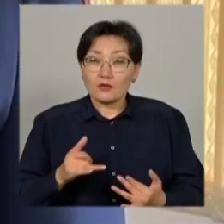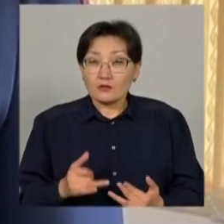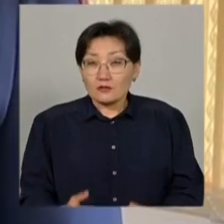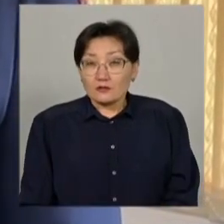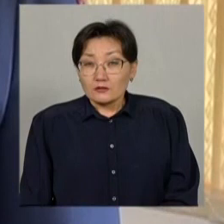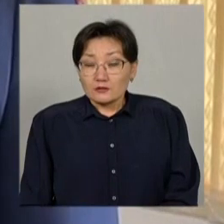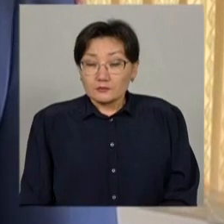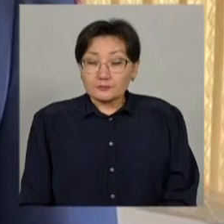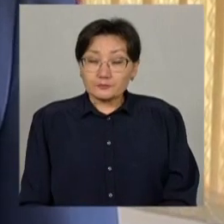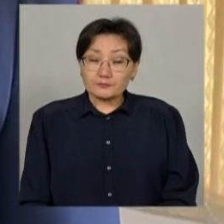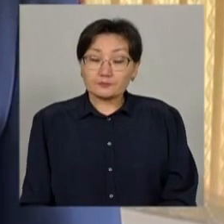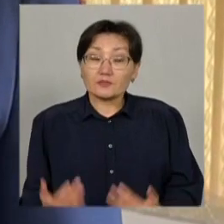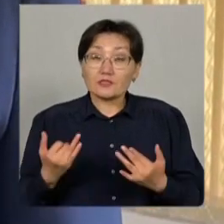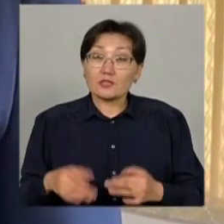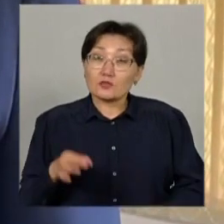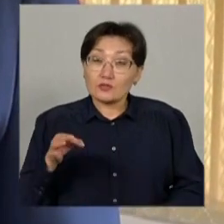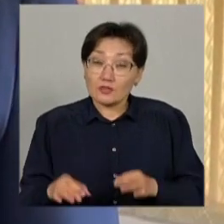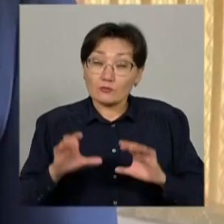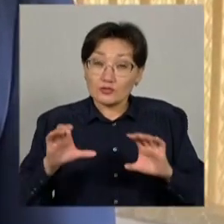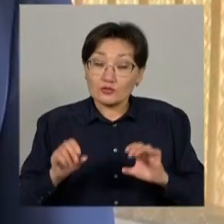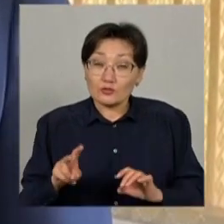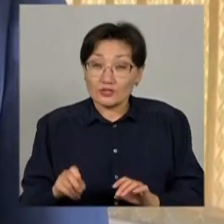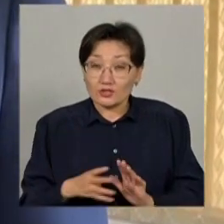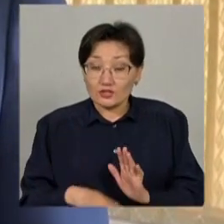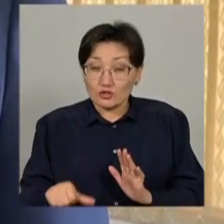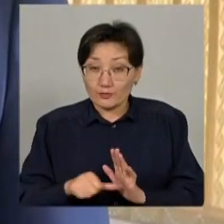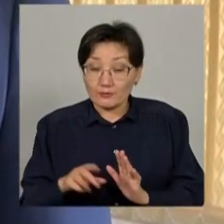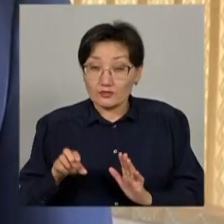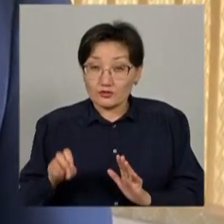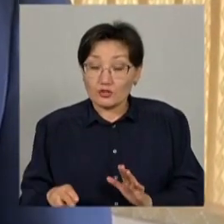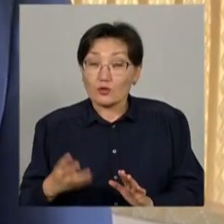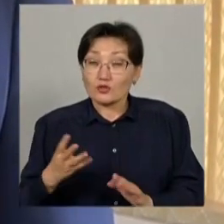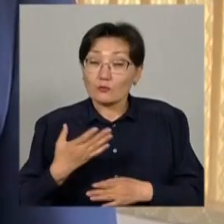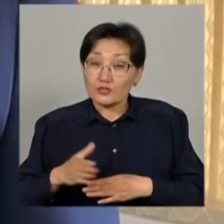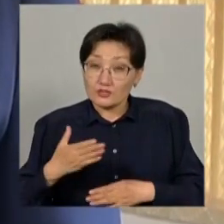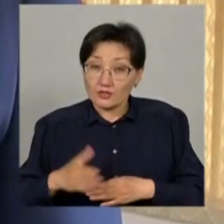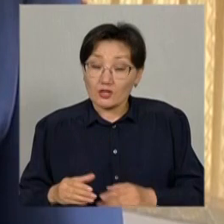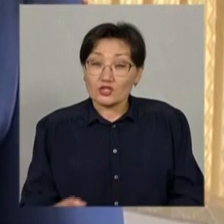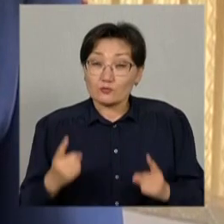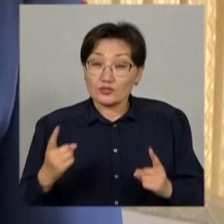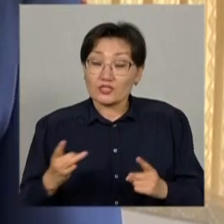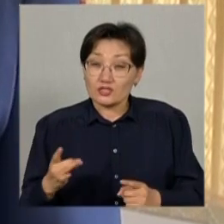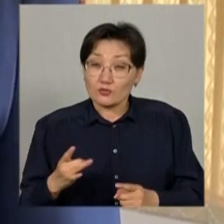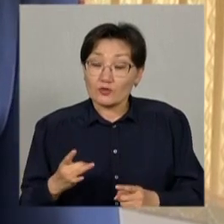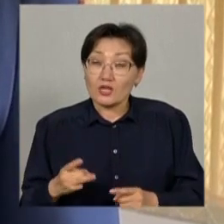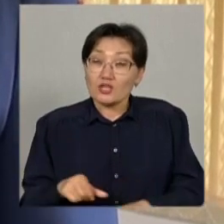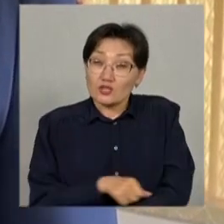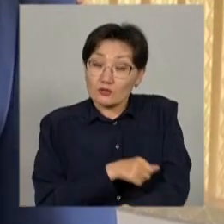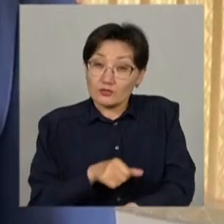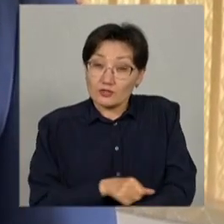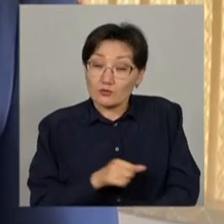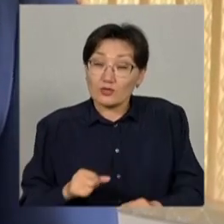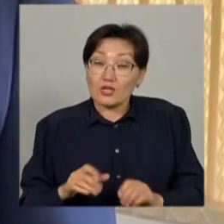факту начат досудебное расследование. Қазір қылмыстық кодекстің 296-шы бабы 4-ші бөлігімен аса ірі мөлшерде есірткі